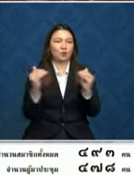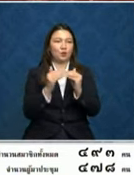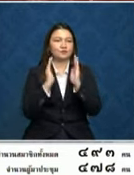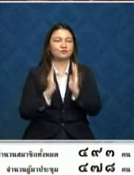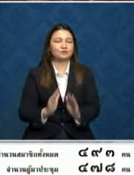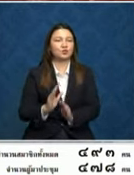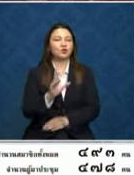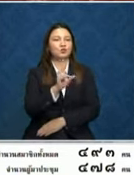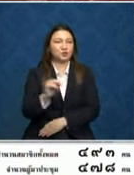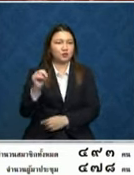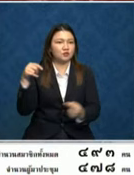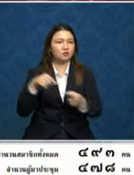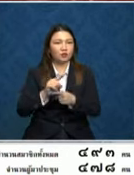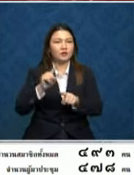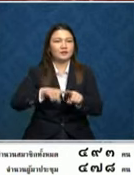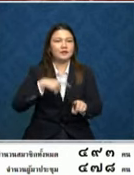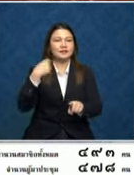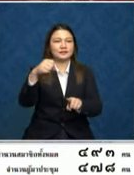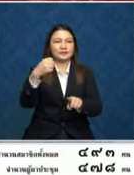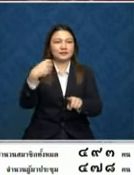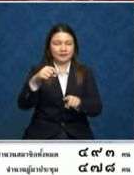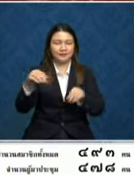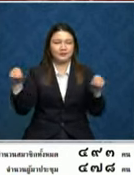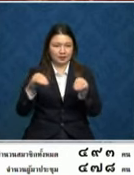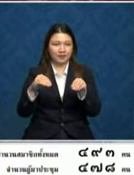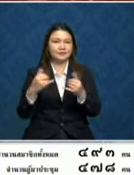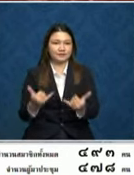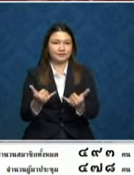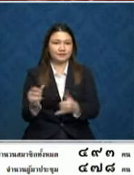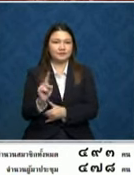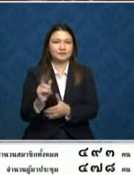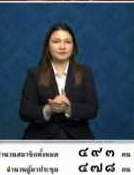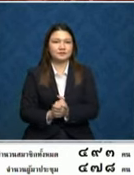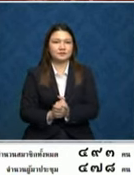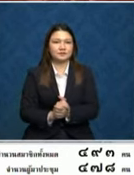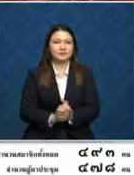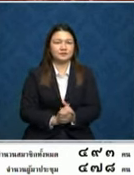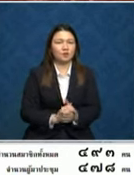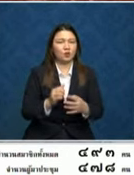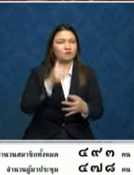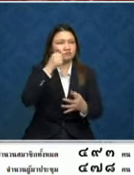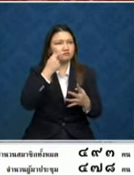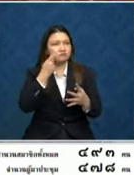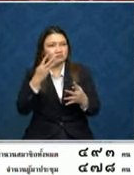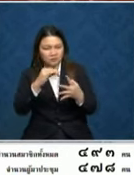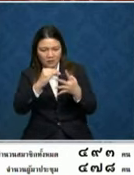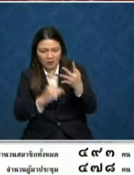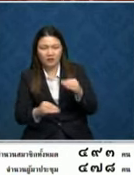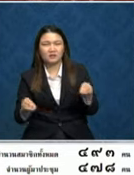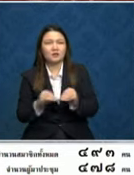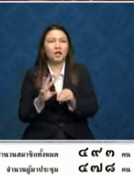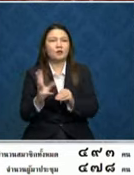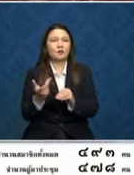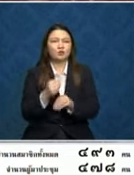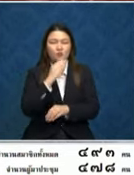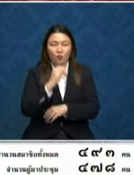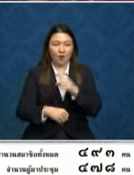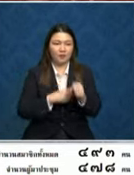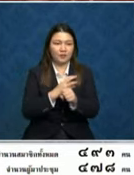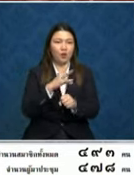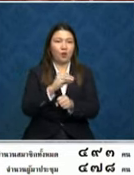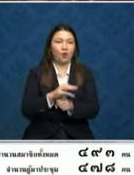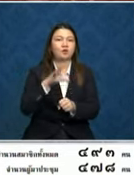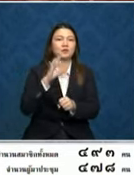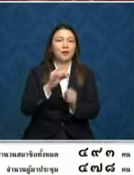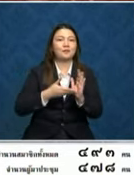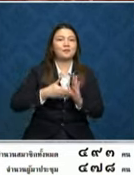ขึ้นนะคะในช่วงต้นเดือนตุลาคมที่จะถึงนี้ค่ะซึ่งนั่นคืออีกไม่กี่วันค่ะหลังจากที่งบประมาณปี68ก้อนนี้จะ